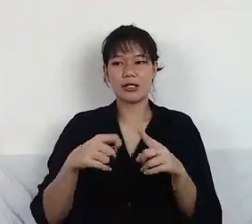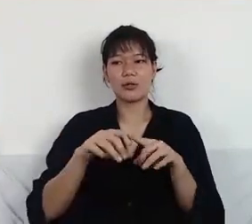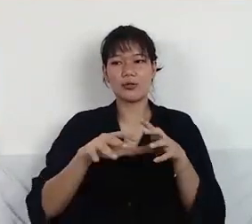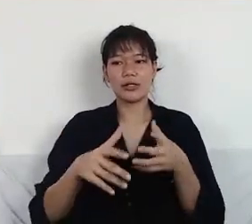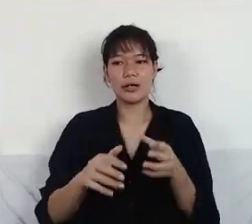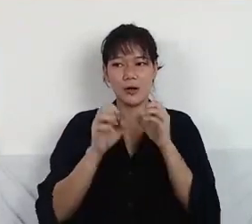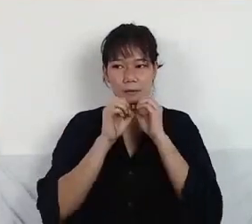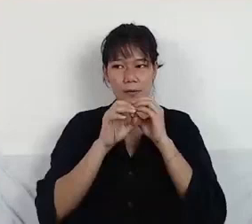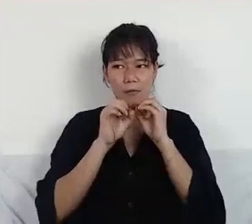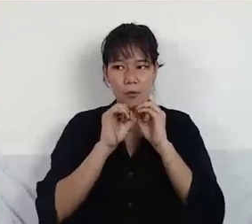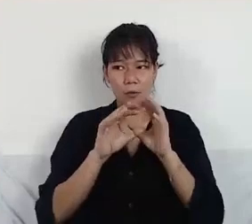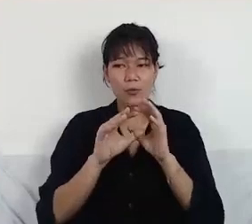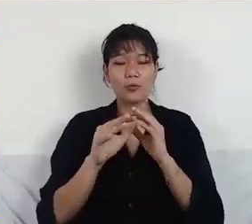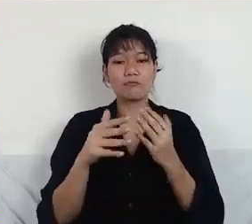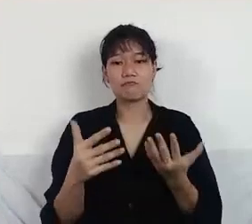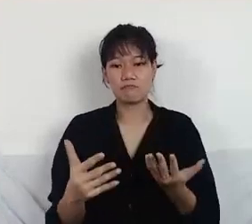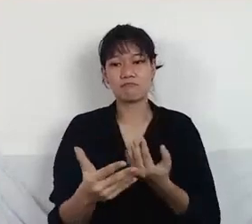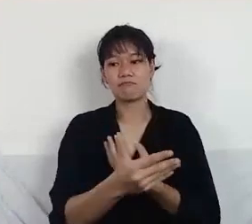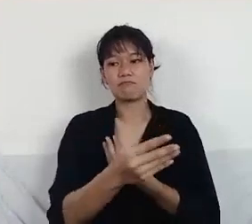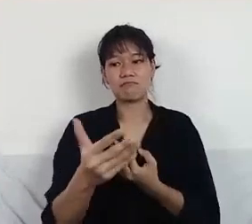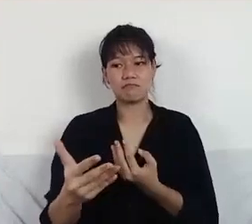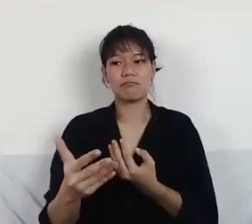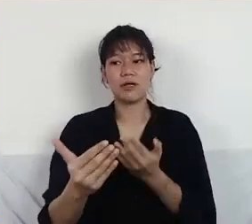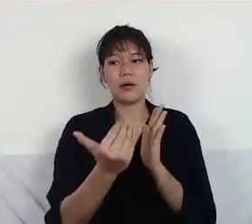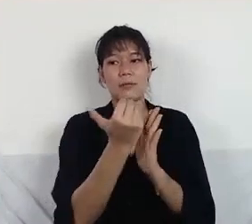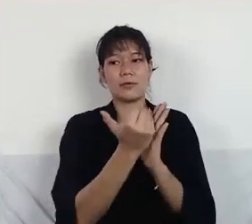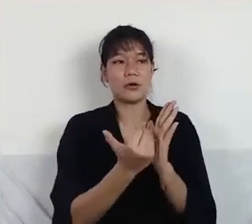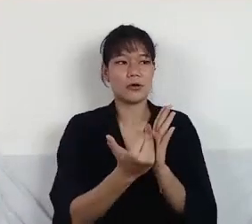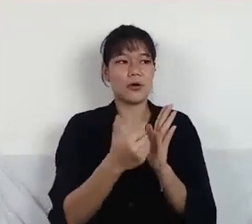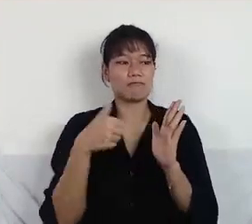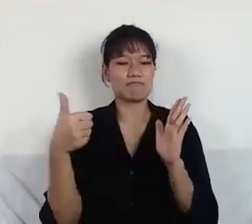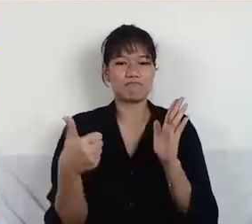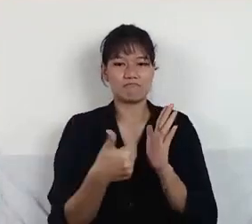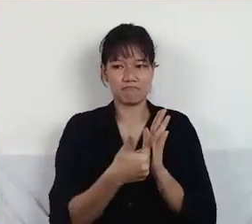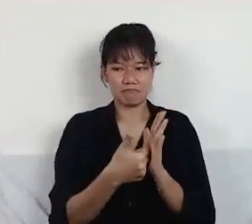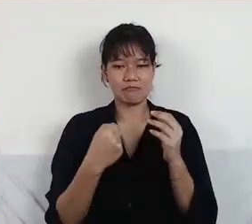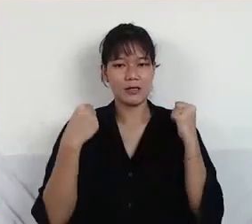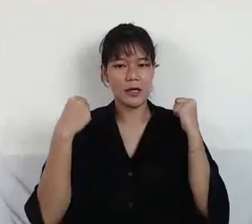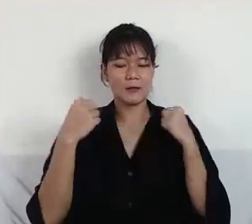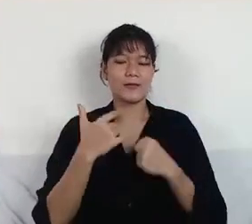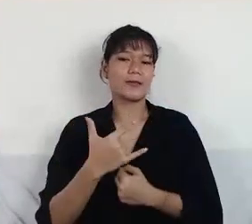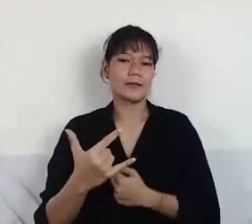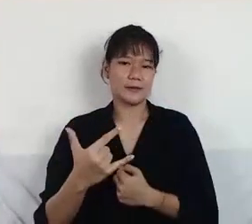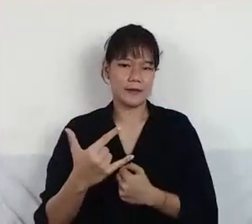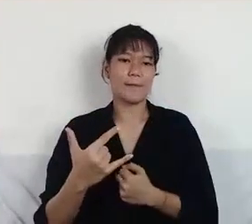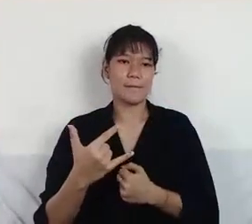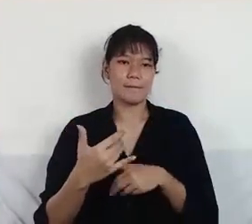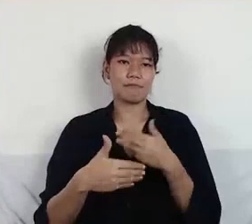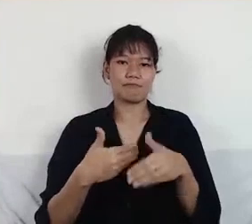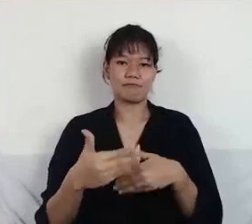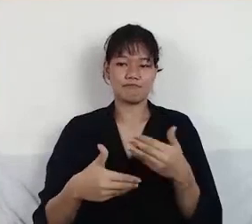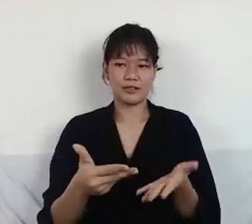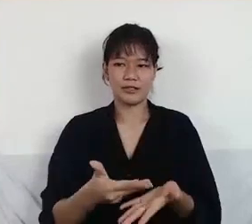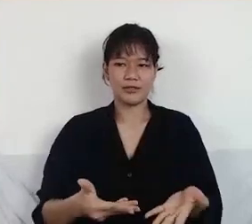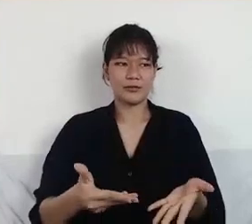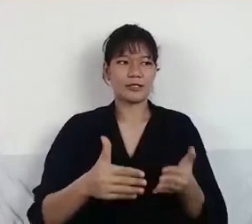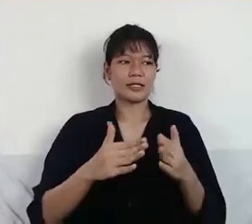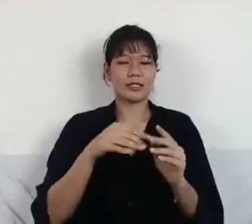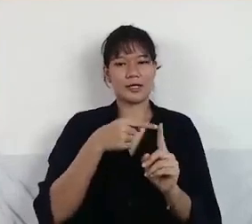menghimbau jemaat untuk tetap menerapkan protokol kesehatan dalam area gedung